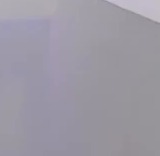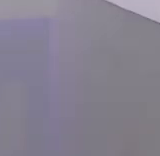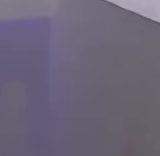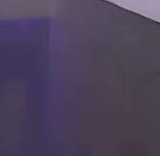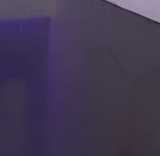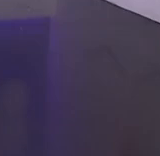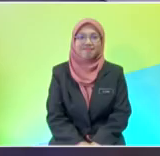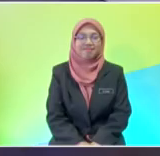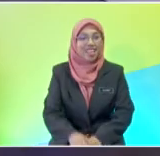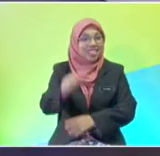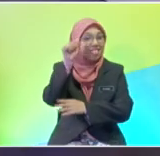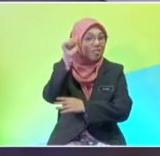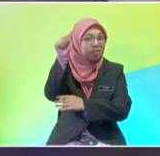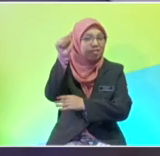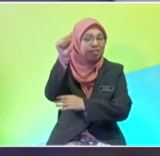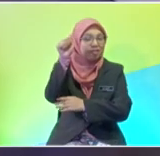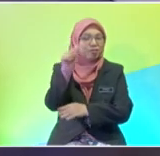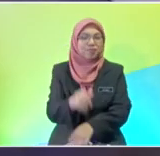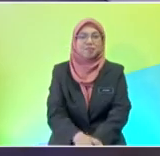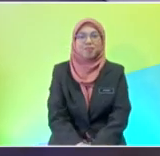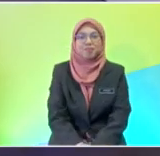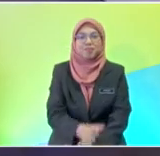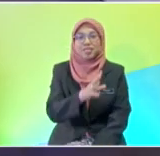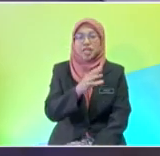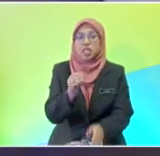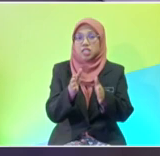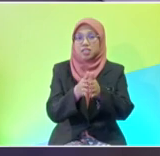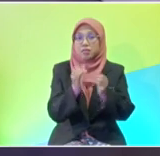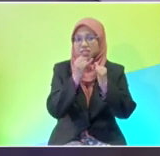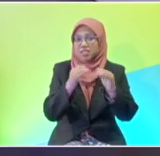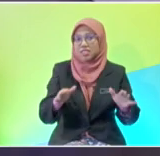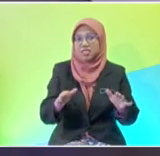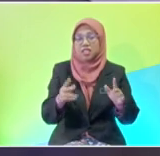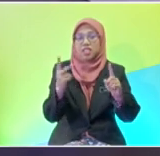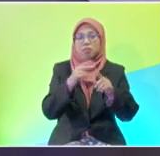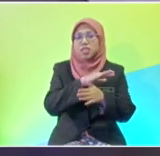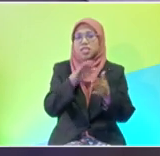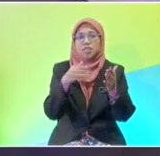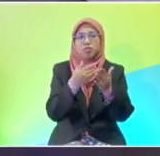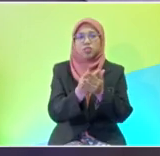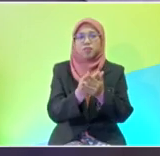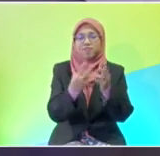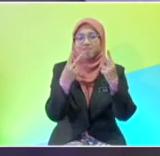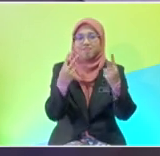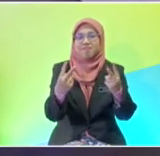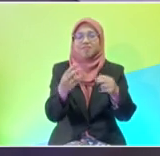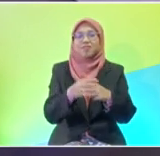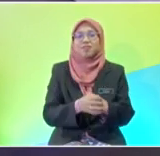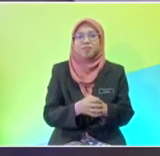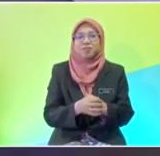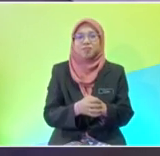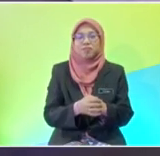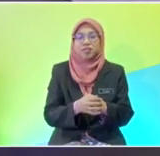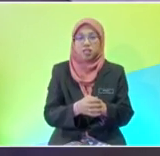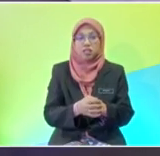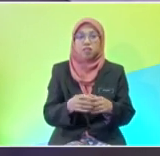Hai assalamualaikum warahmatullahi wabarakatuh dan salam sejahtera diucapkan kepada seluruh penonton di Net TV KPM Anda bersama